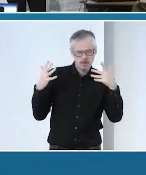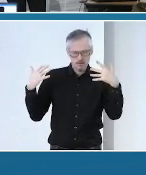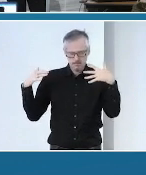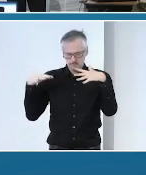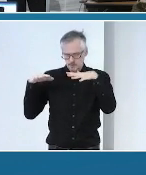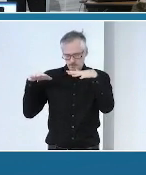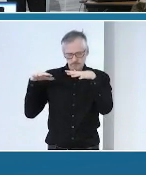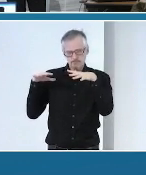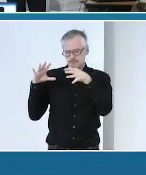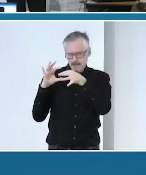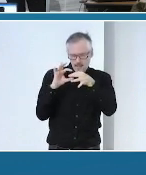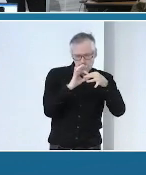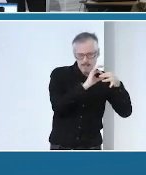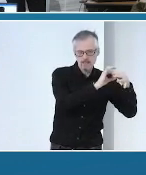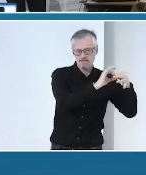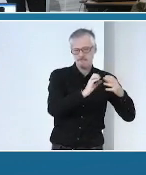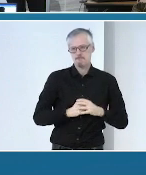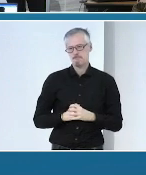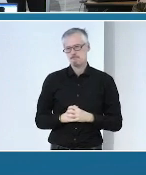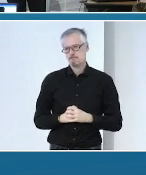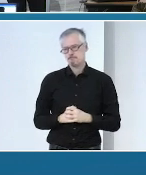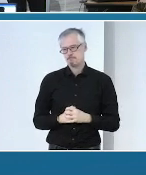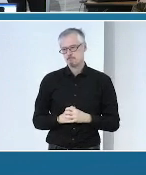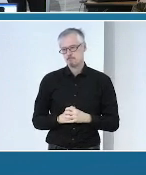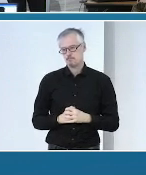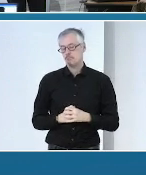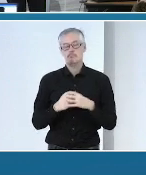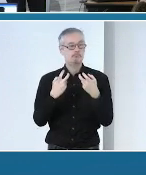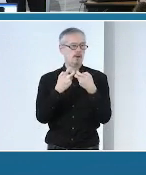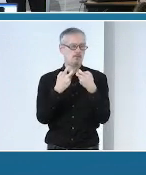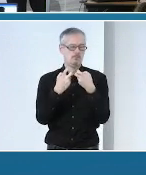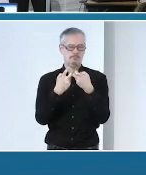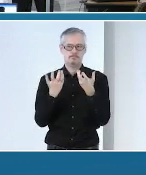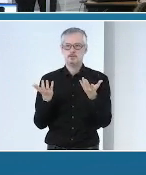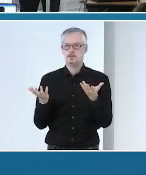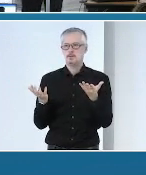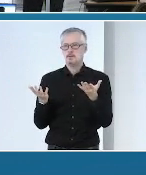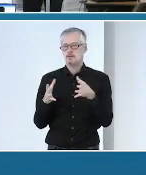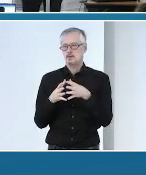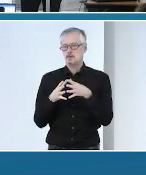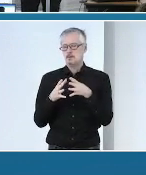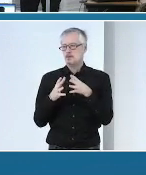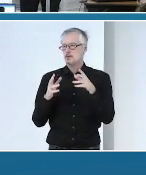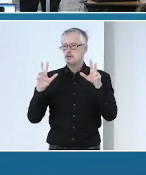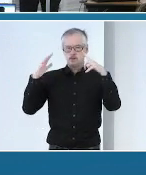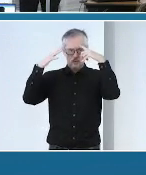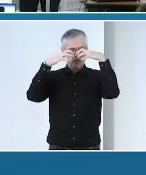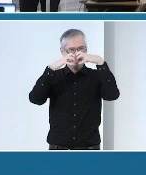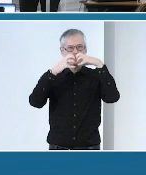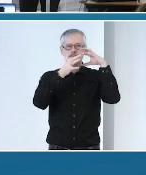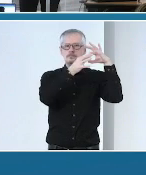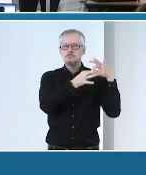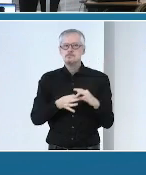le cortex cérébral, et notamment, par exemple, avec le cortex somatosensoriel,